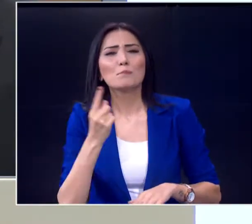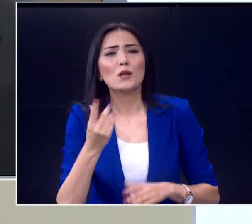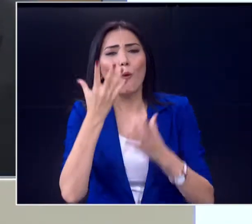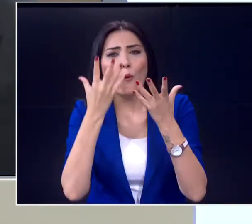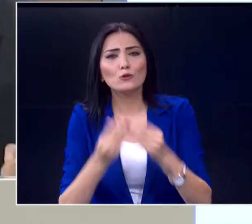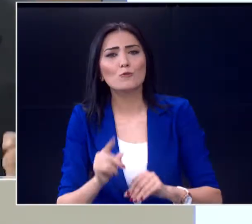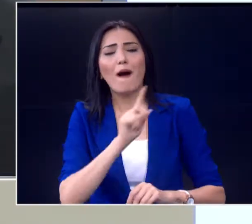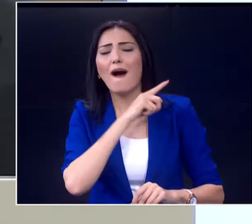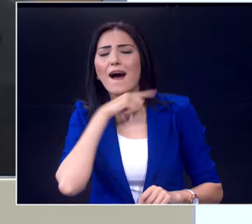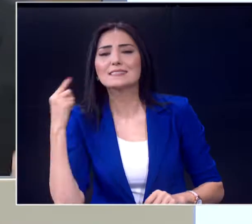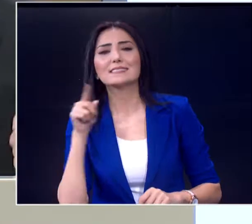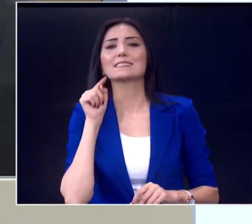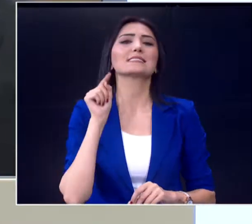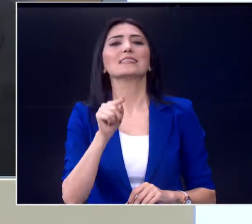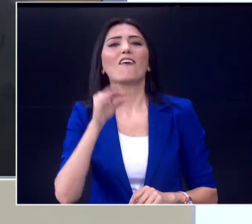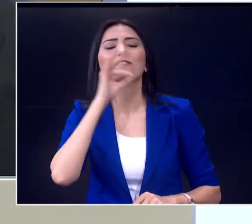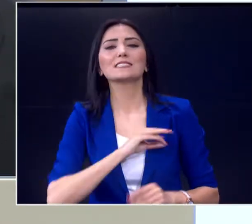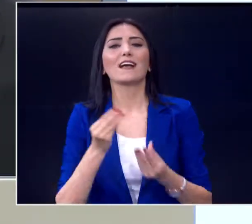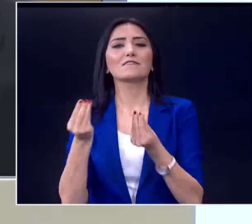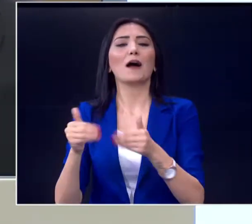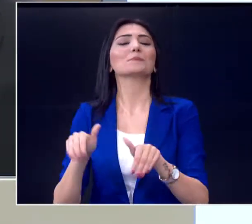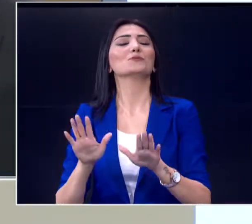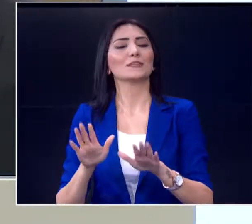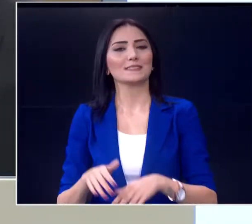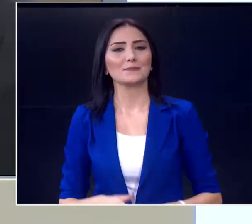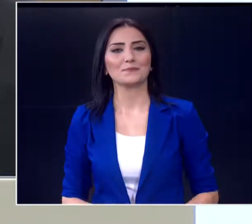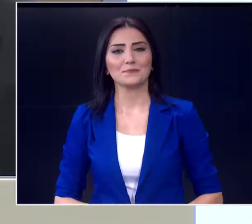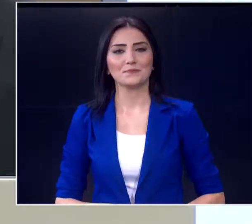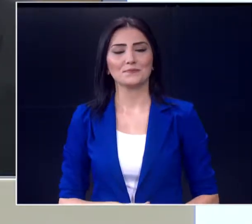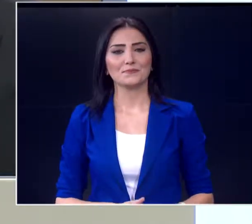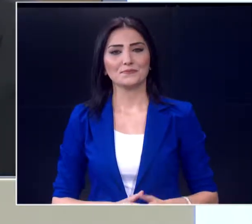oluşuma asla ve asla fırsat vermeyecek.